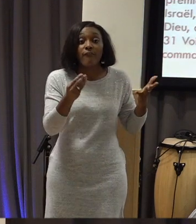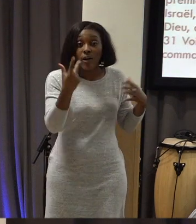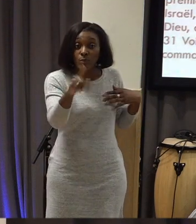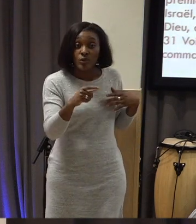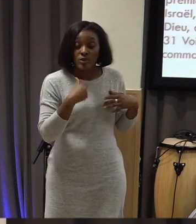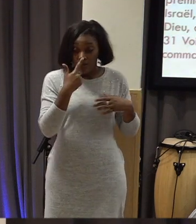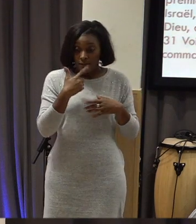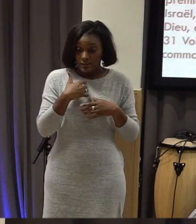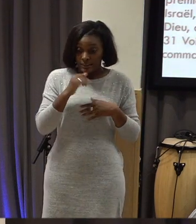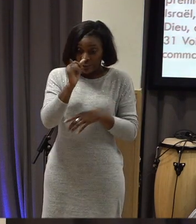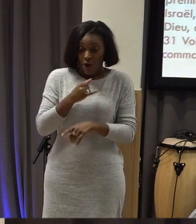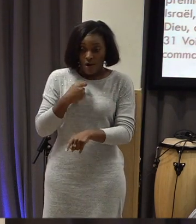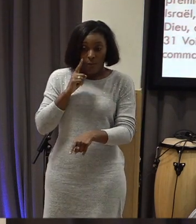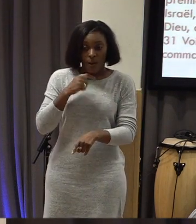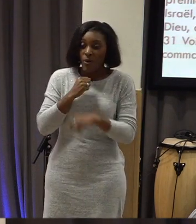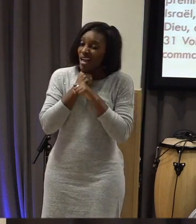toi?